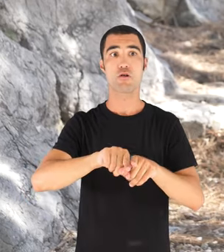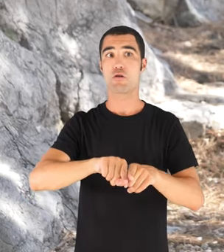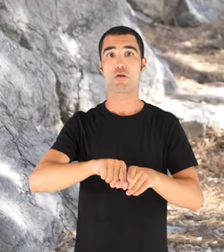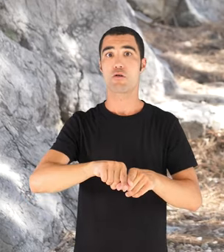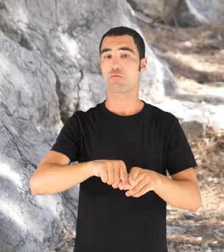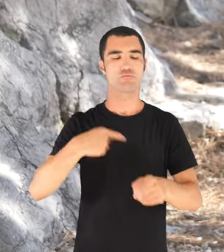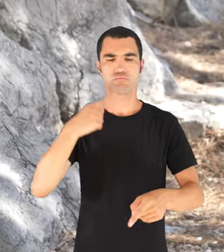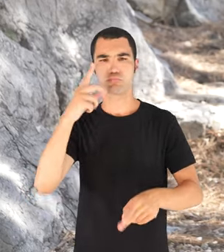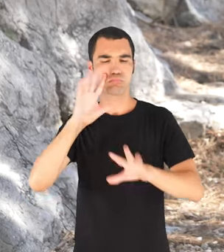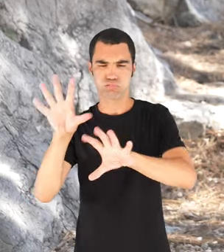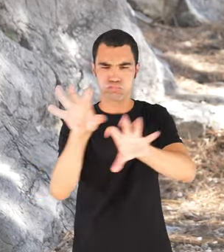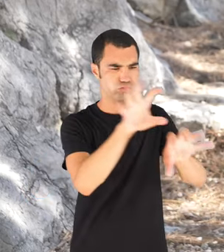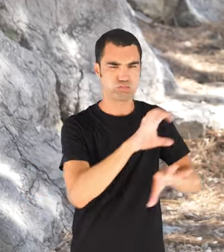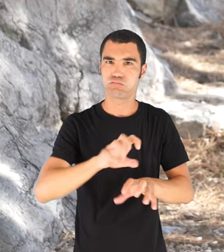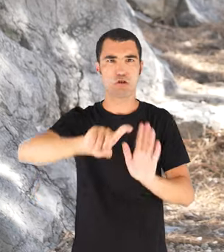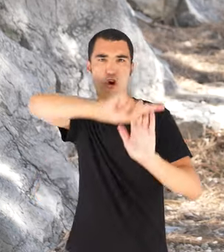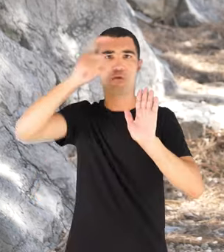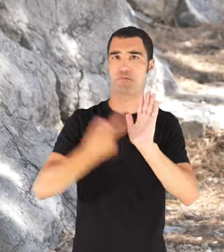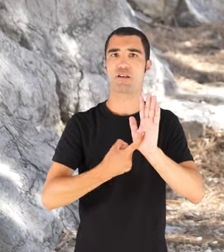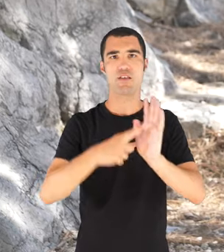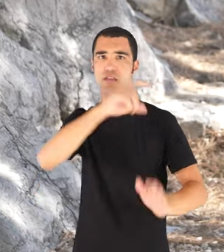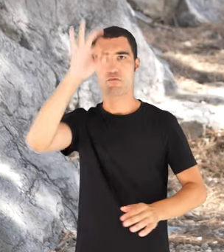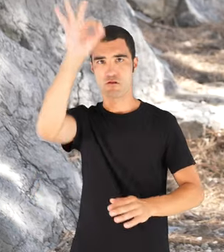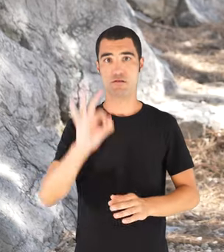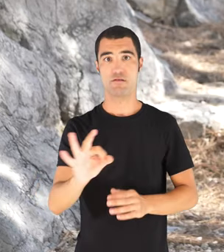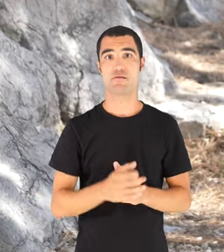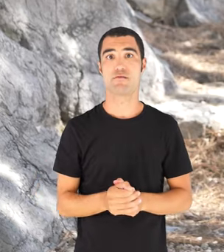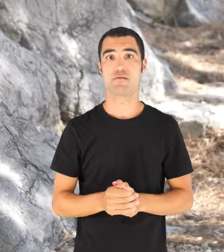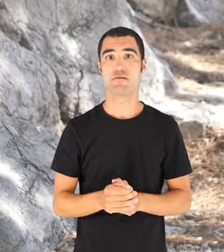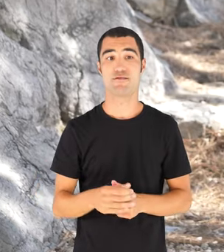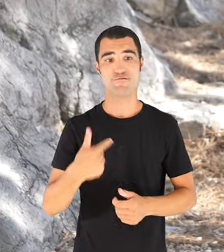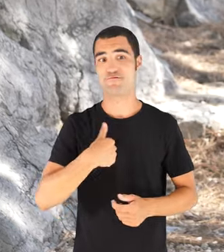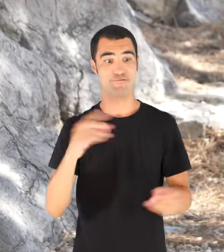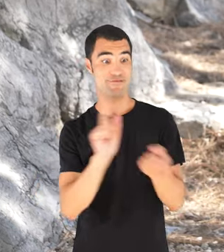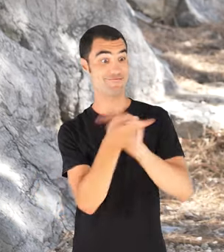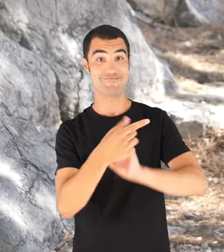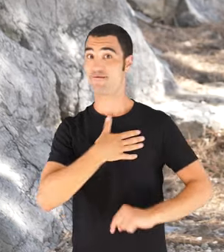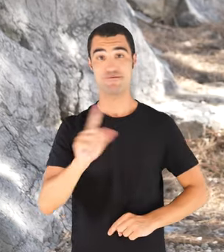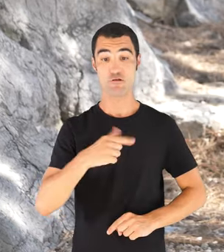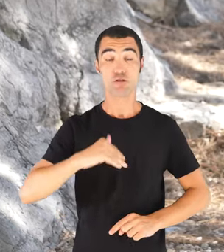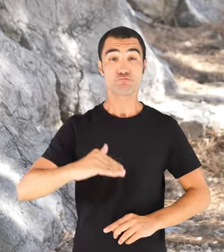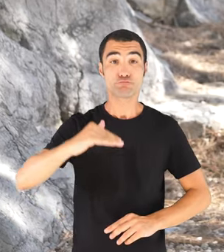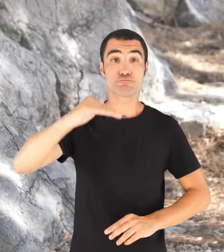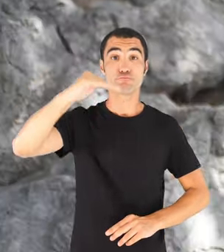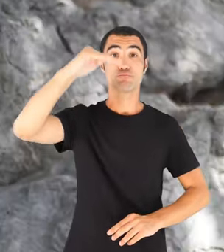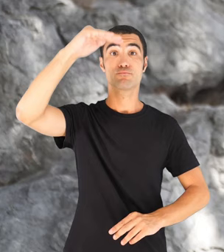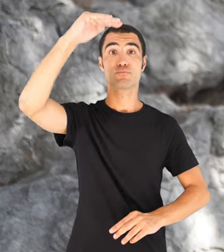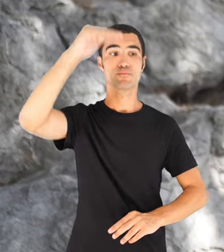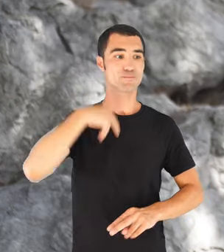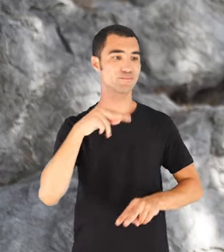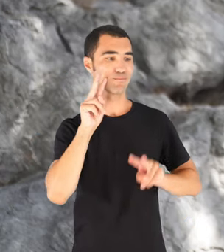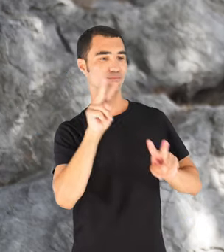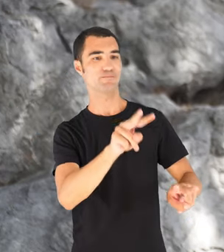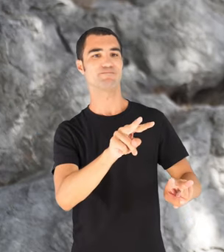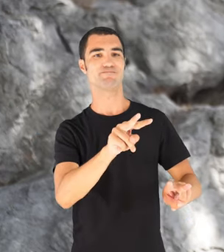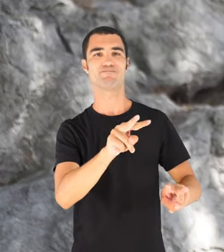conec de pam a pam, diguem. O sigui, és el barco de... O sigui, no ho voldria canviar, jo. Si qualque dia hagués de créixer, sí que